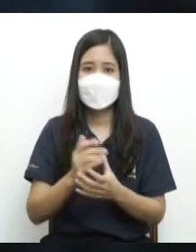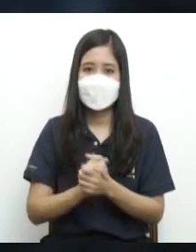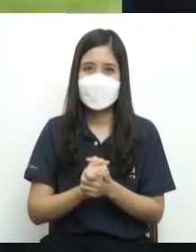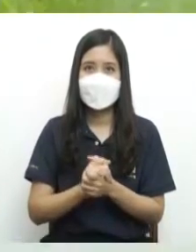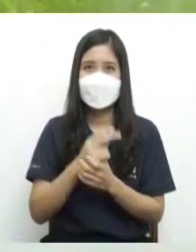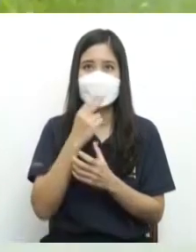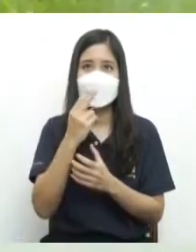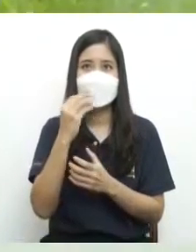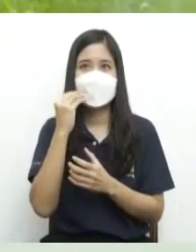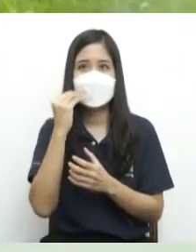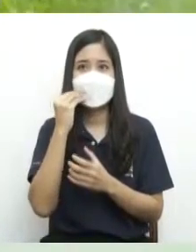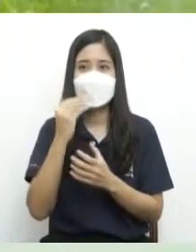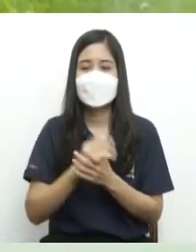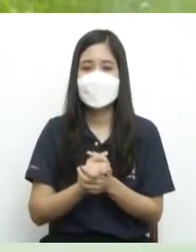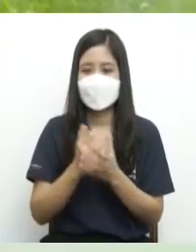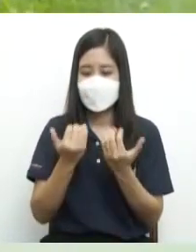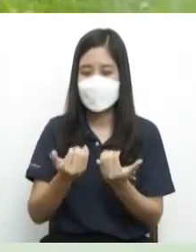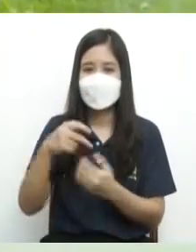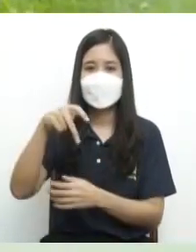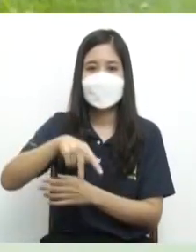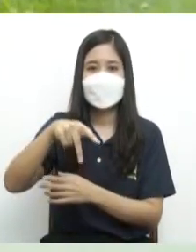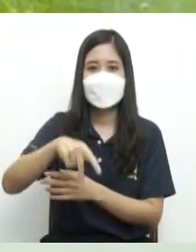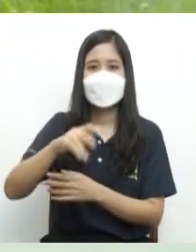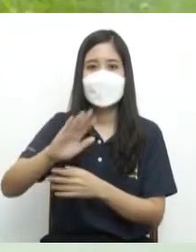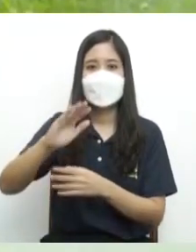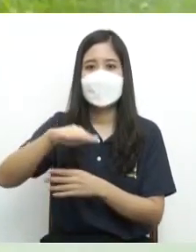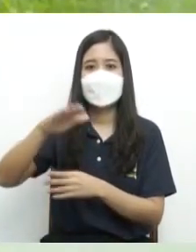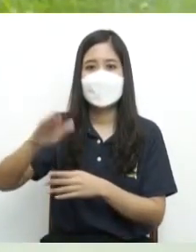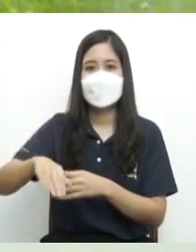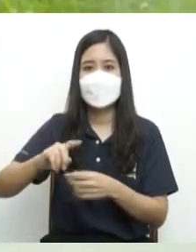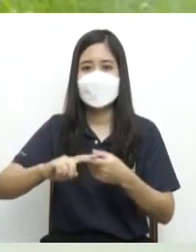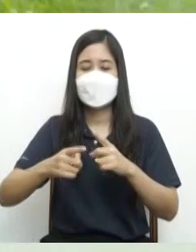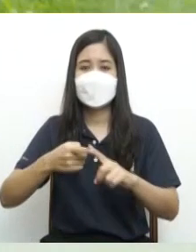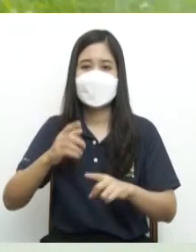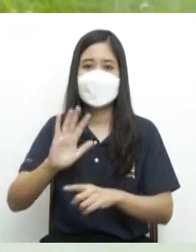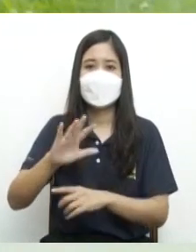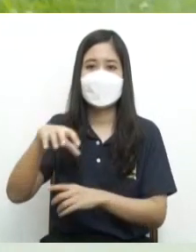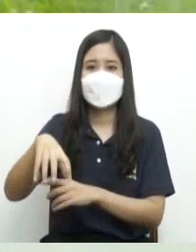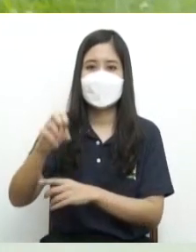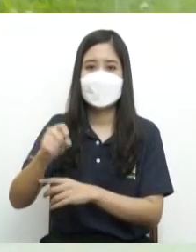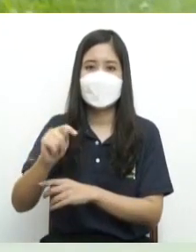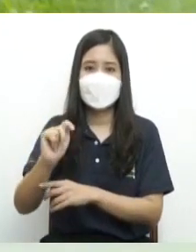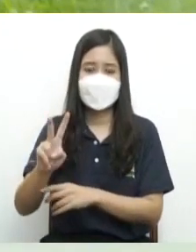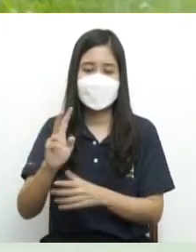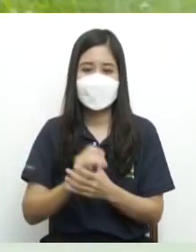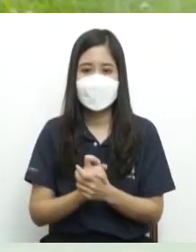านวันนี้อาจจะเป็นวันพิเศษสำหรับพี่น้องพวกเราในรายการพูดเช้าข่าวสพท.ที่ได้มีแขกรับเชิญมาร่วมราย